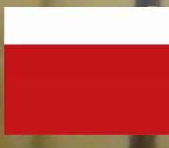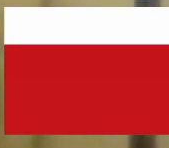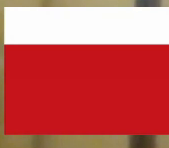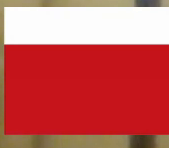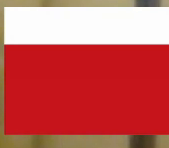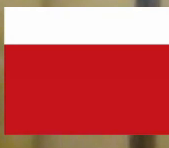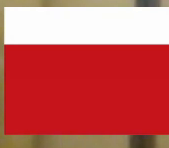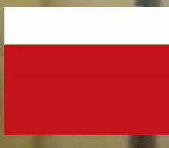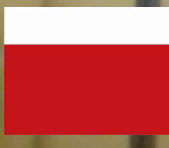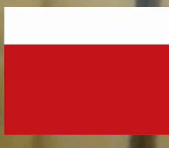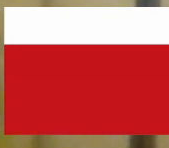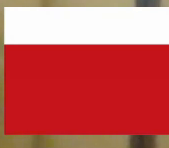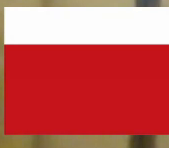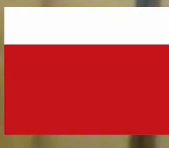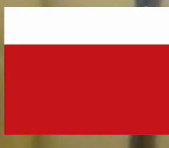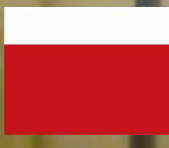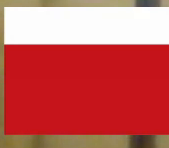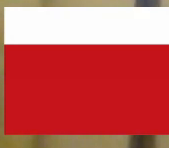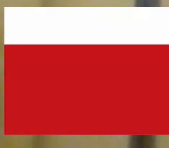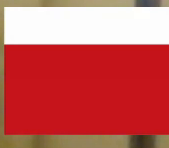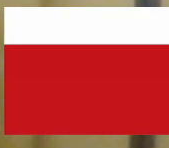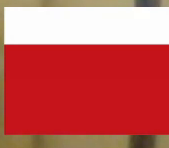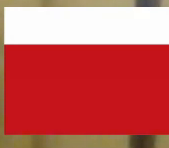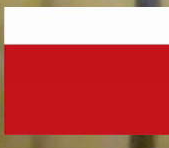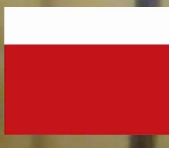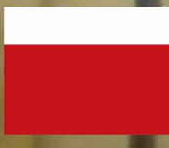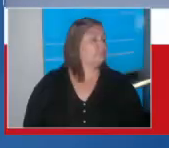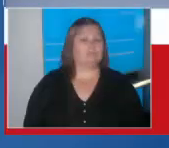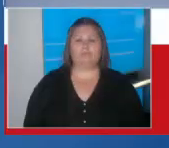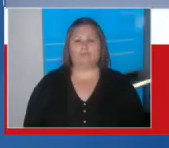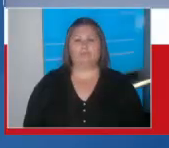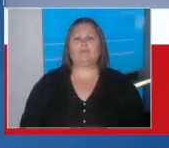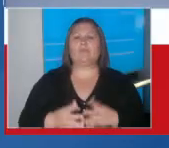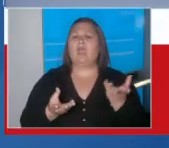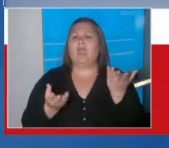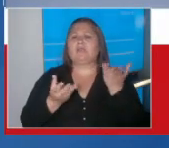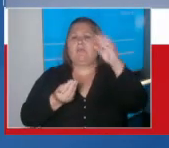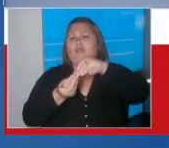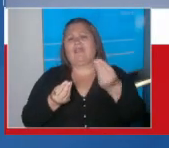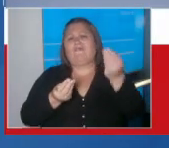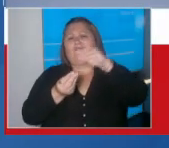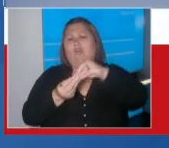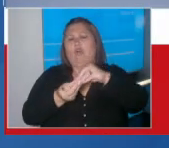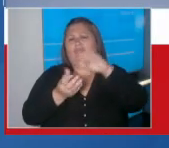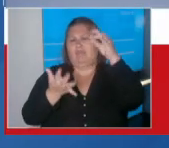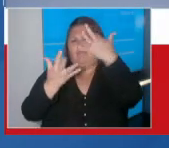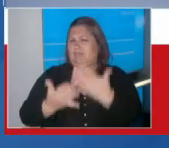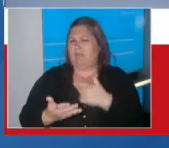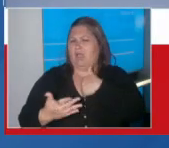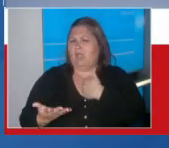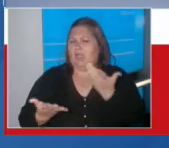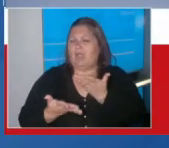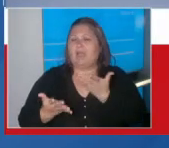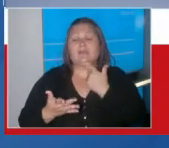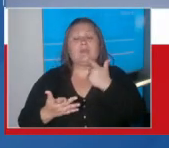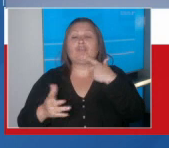דבר זה מוסיף עוד מנדט, אני באמת כאילו, מנסה להבין, איך זה מוסיף עוד מנדט? זה מה שקורה.